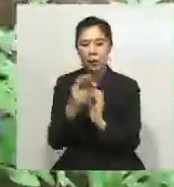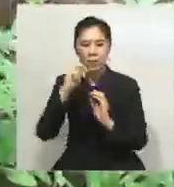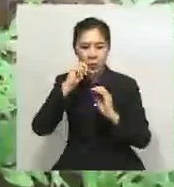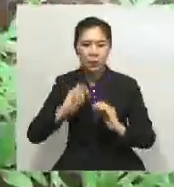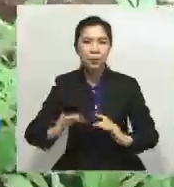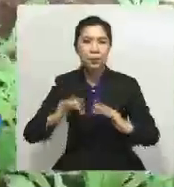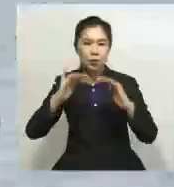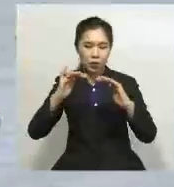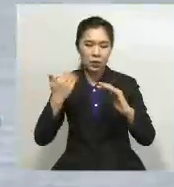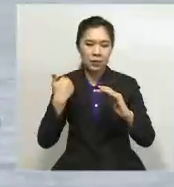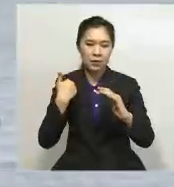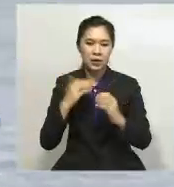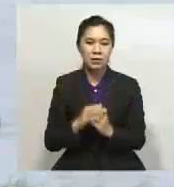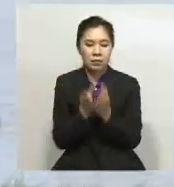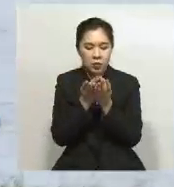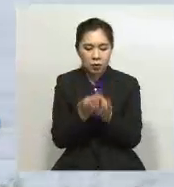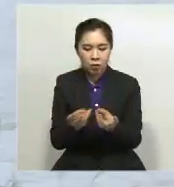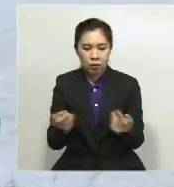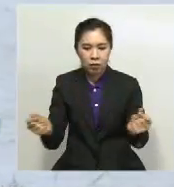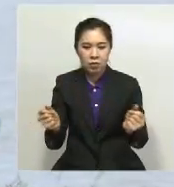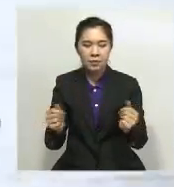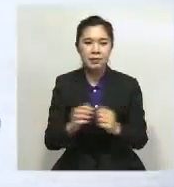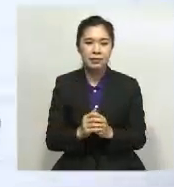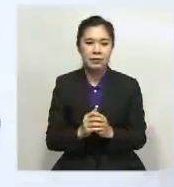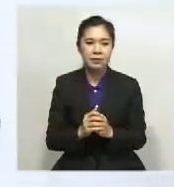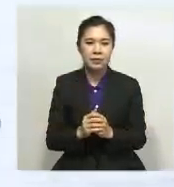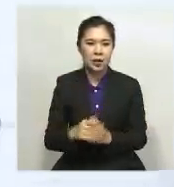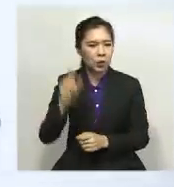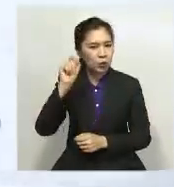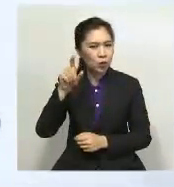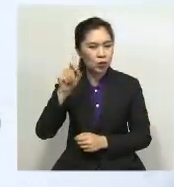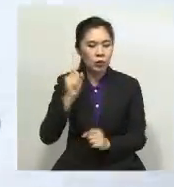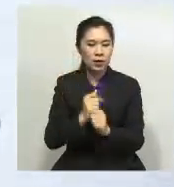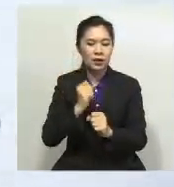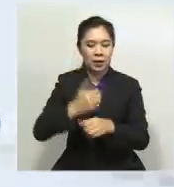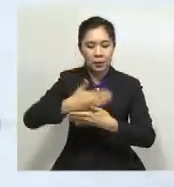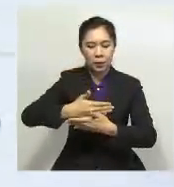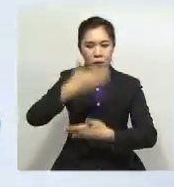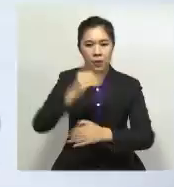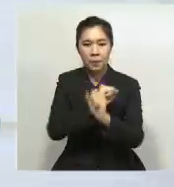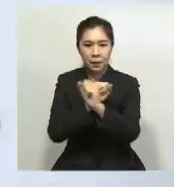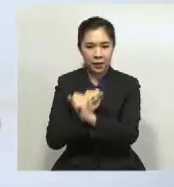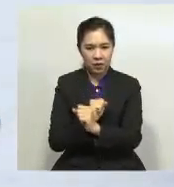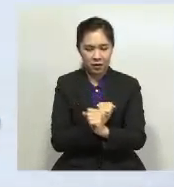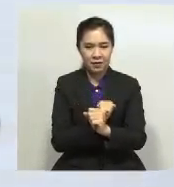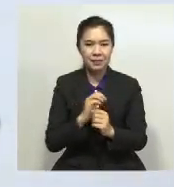ยและการพังทลายของตลิ่งจึงขอให้เร่งดำเนินการก่อสร้างเขื่อนป้องกันตลิ่ง